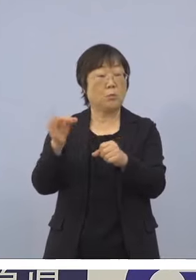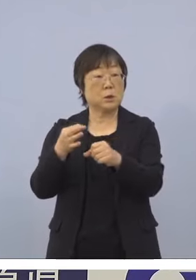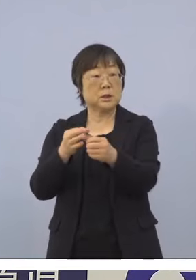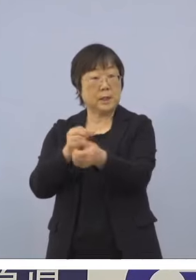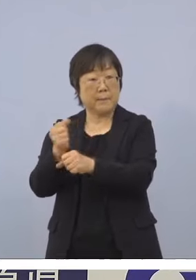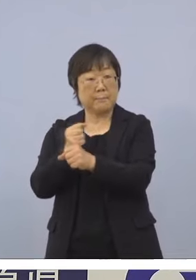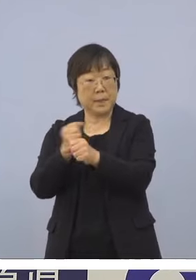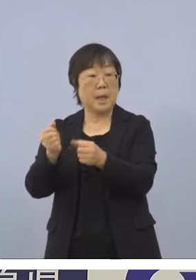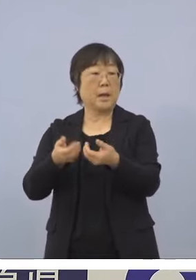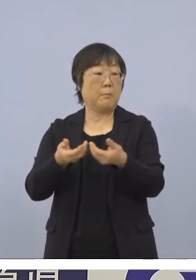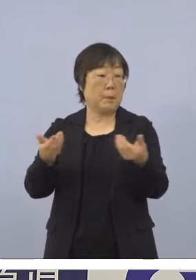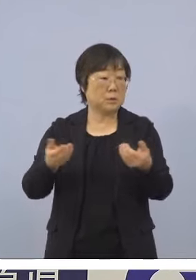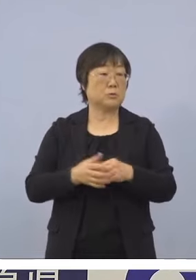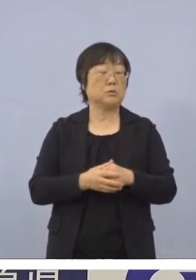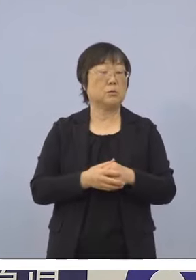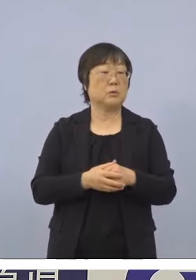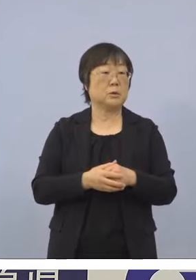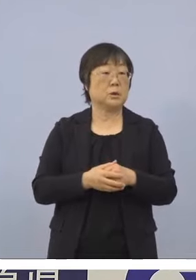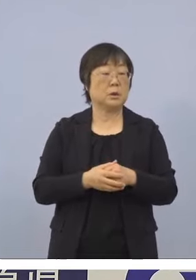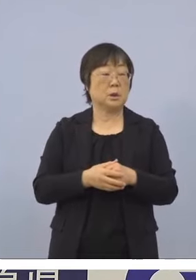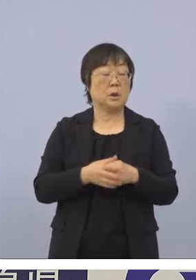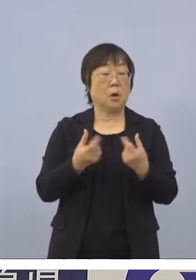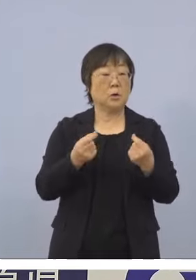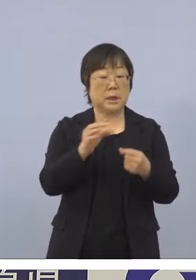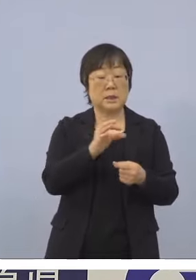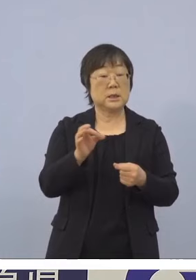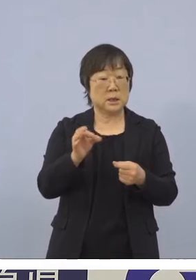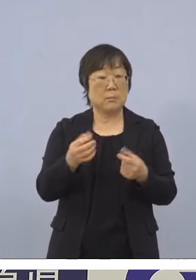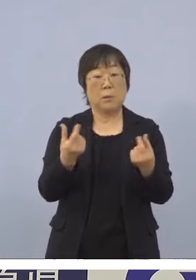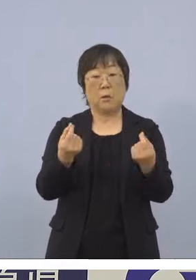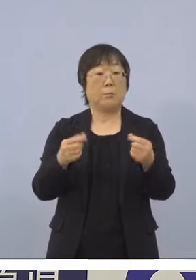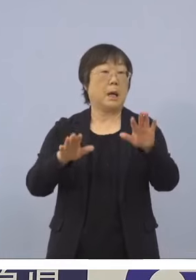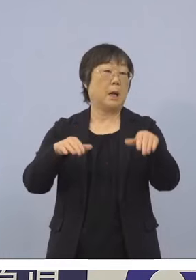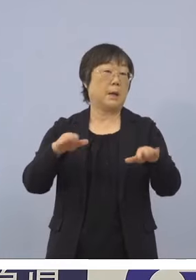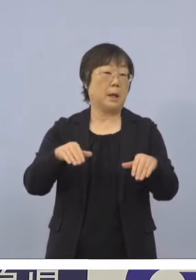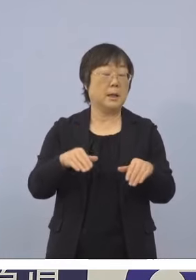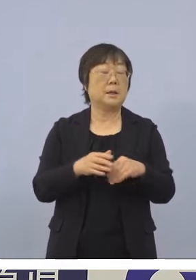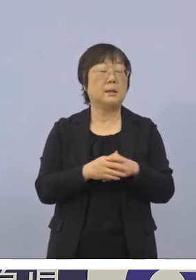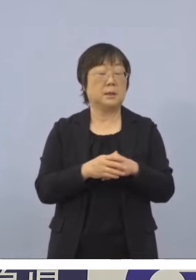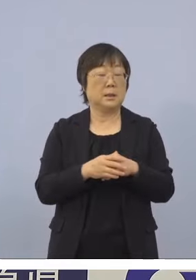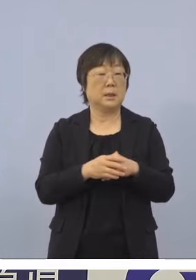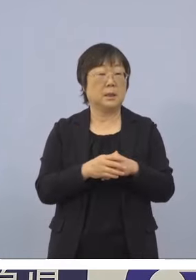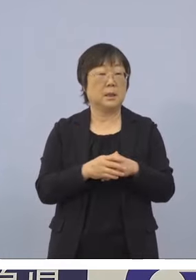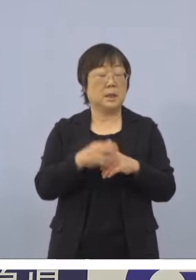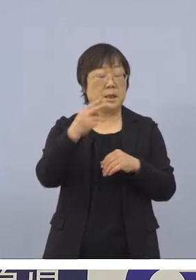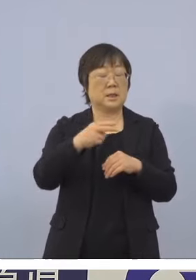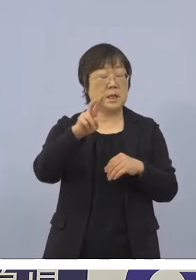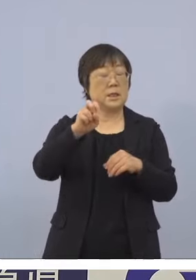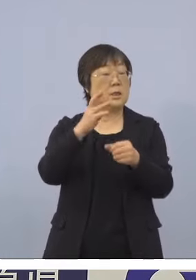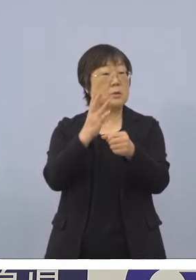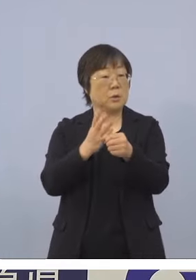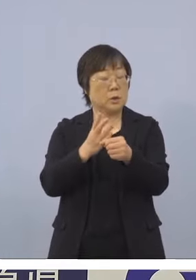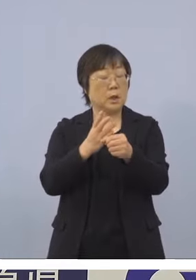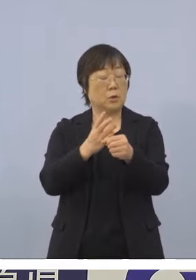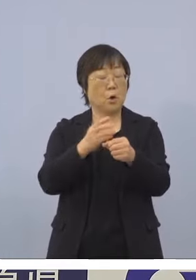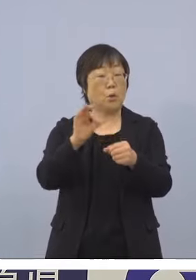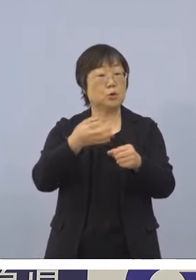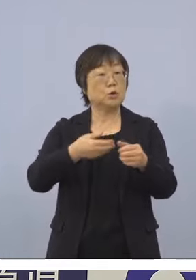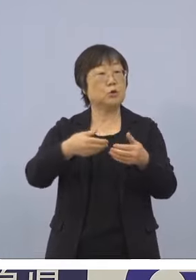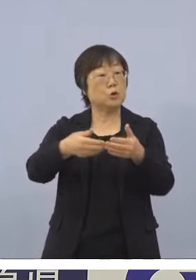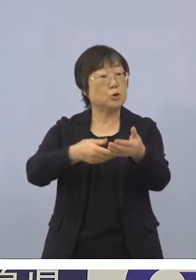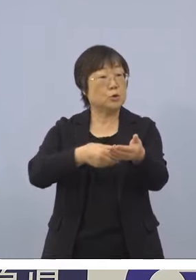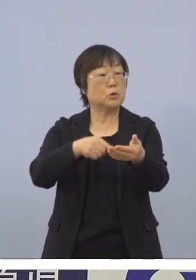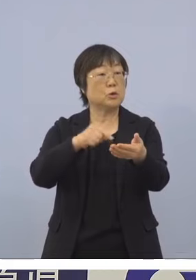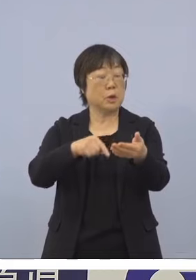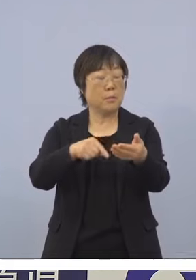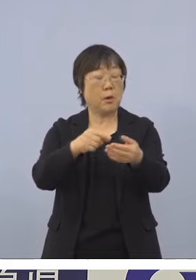でバラバラで、同じ品物でもバラバラで、これ2024年問題ありますね、物流で、まあ、これ医